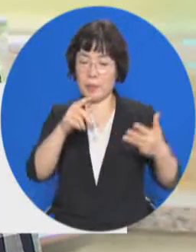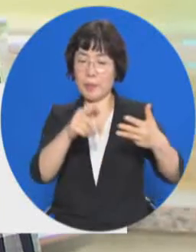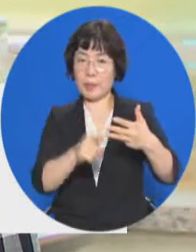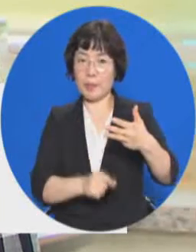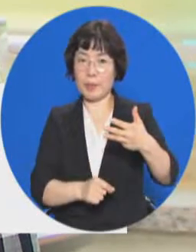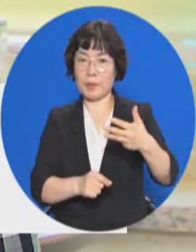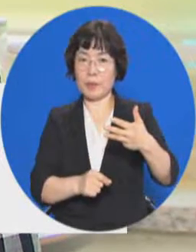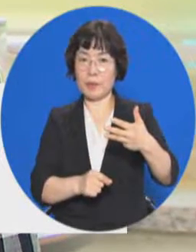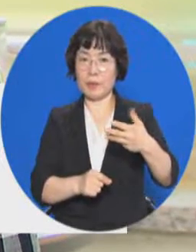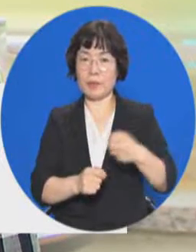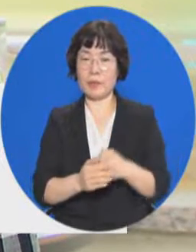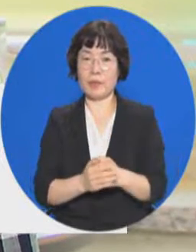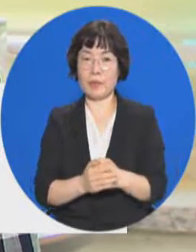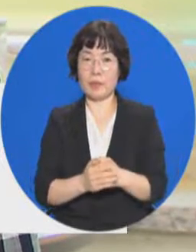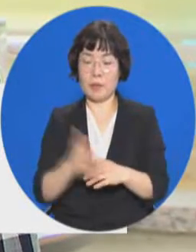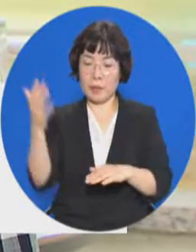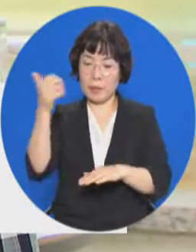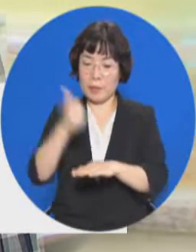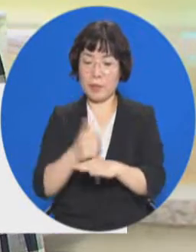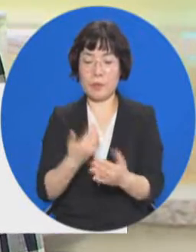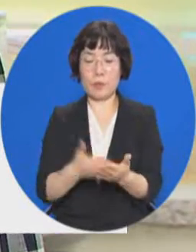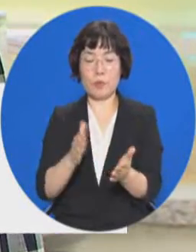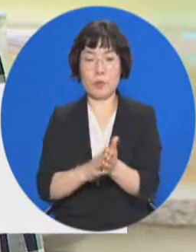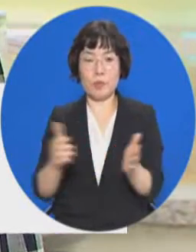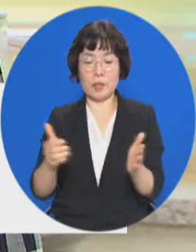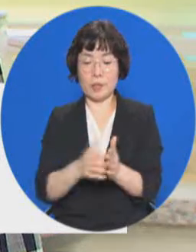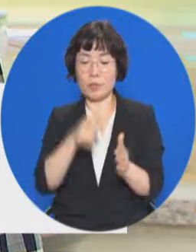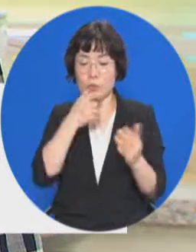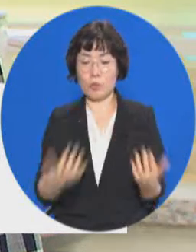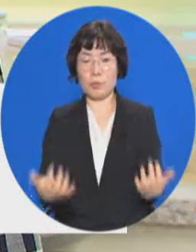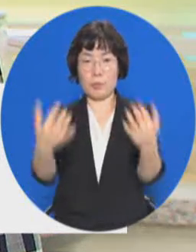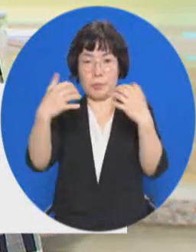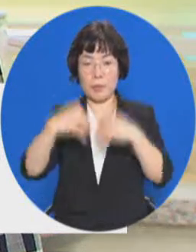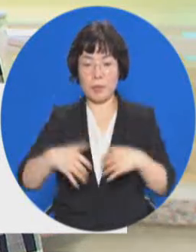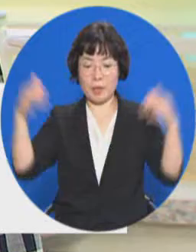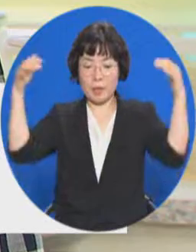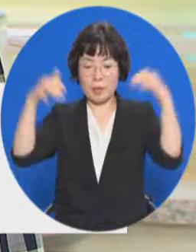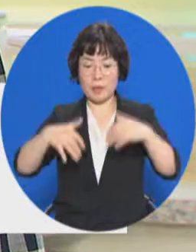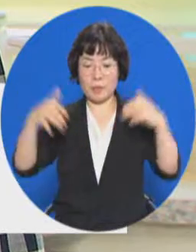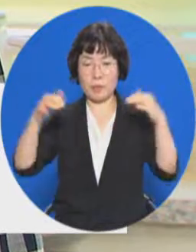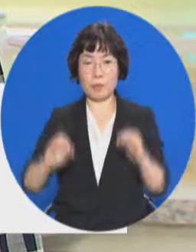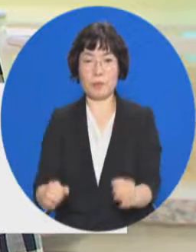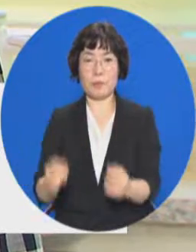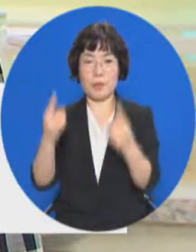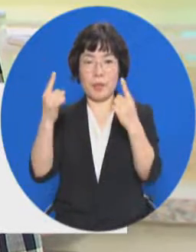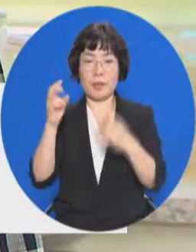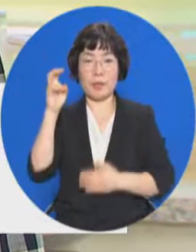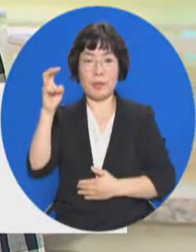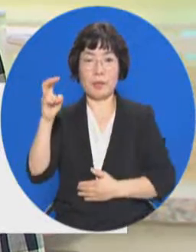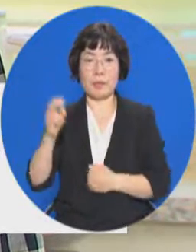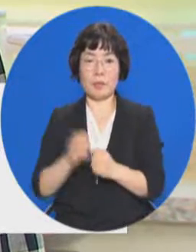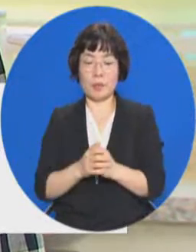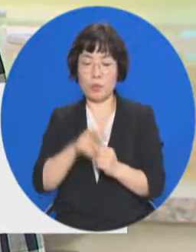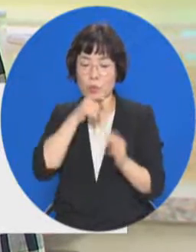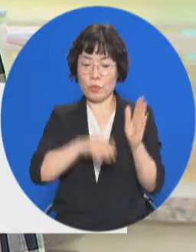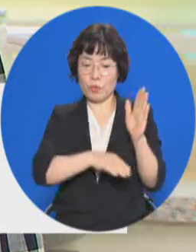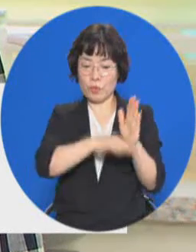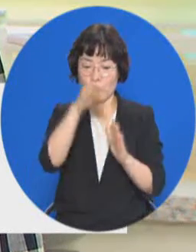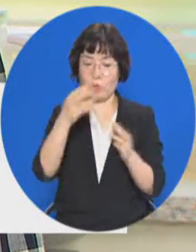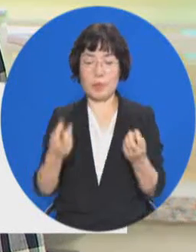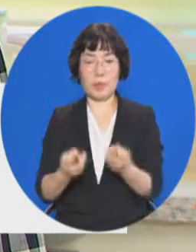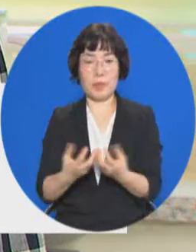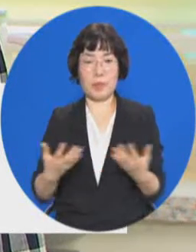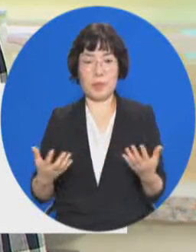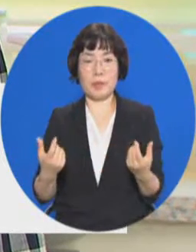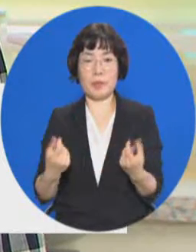달이면 마무리가 될 것 같고요. 만조와 집중호우가 겹치면 아무래도 침수가 불가피할 것